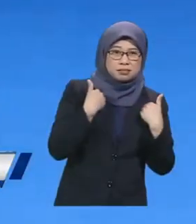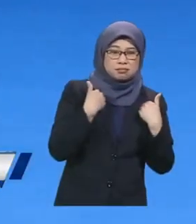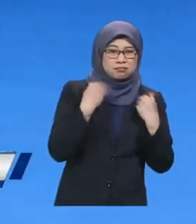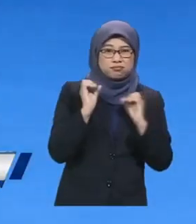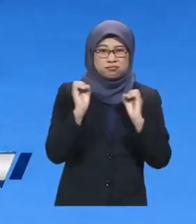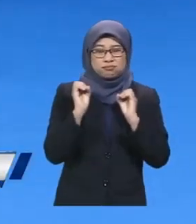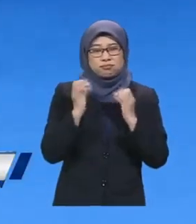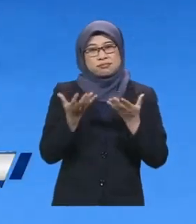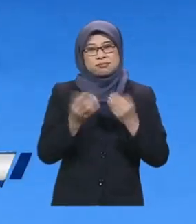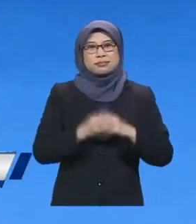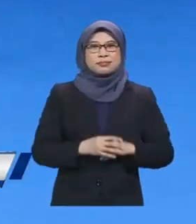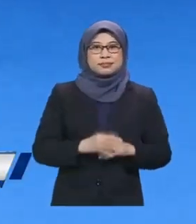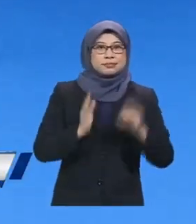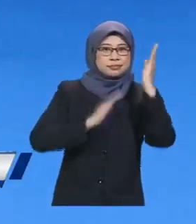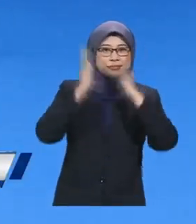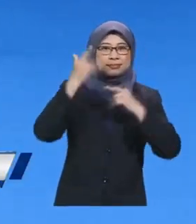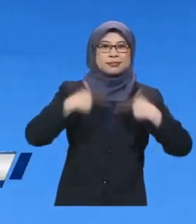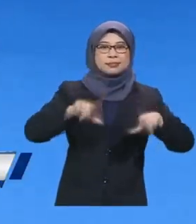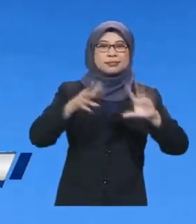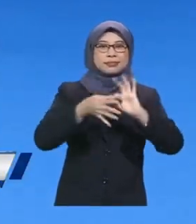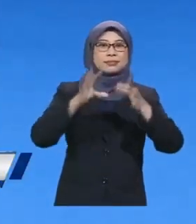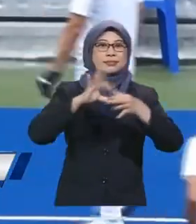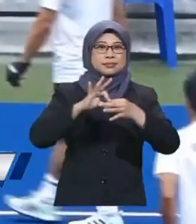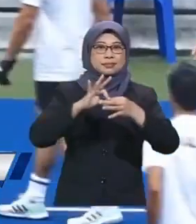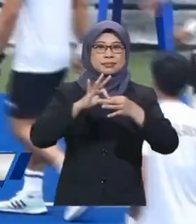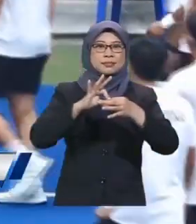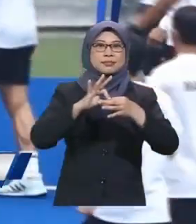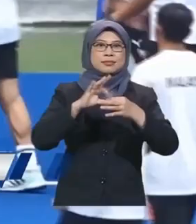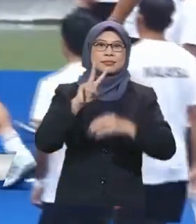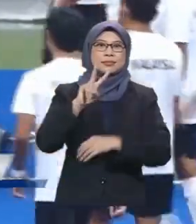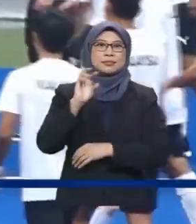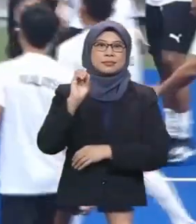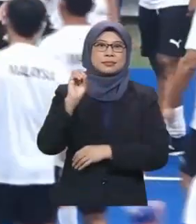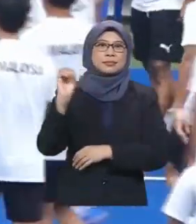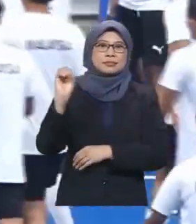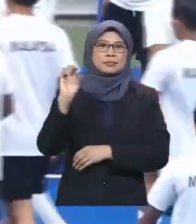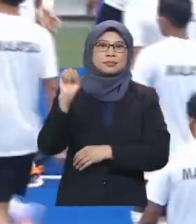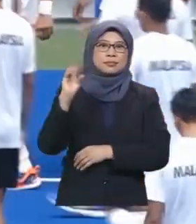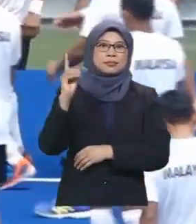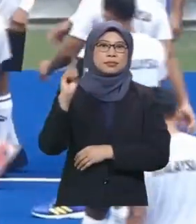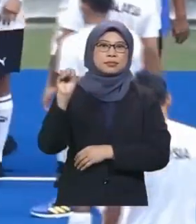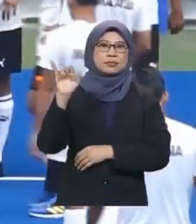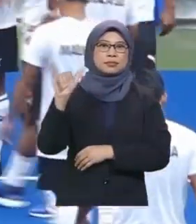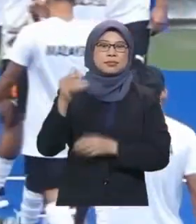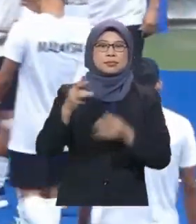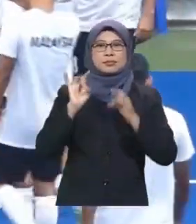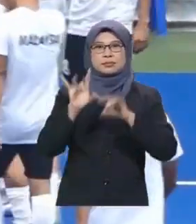Kali terakhir Malaysia layak ke Olimpik adalah pada edisi 2000 di Sydney, Australia.